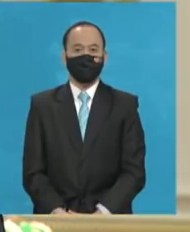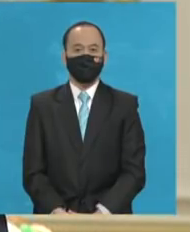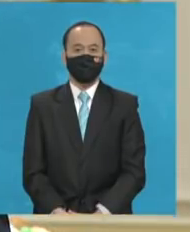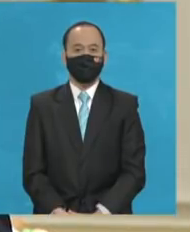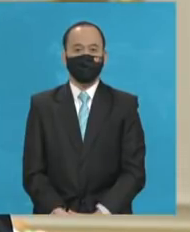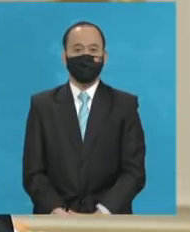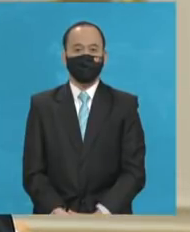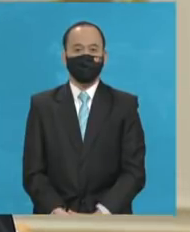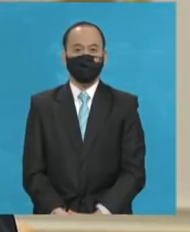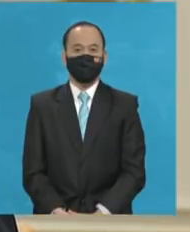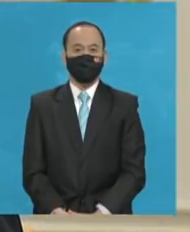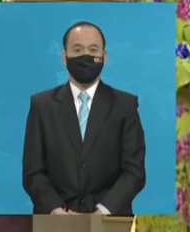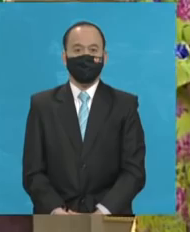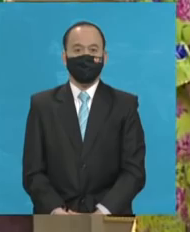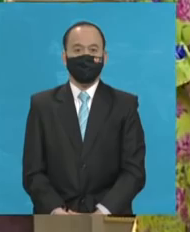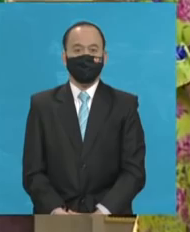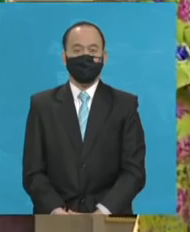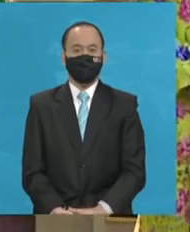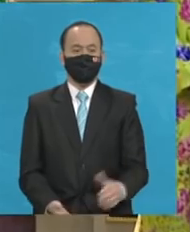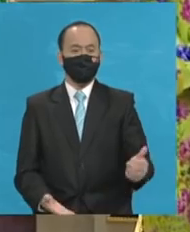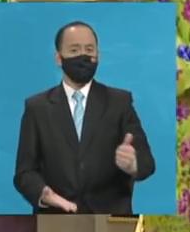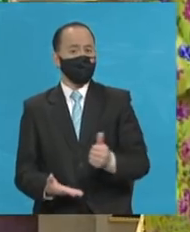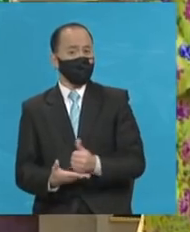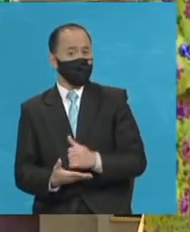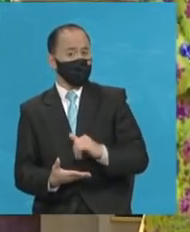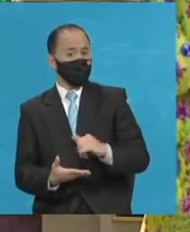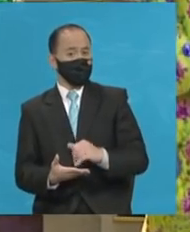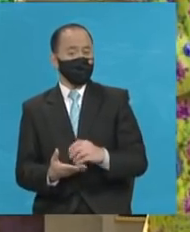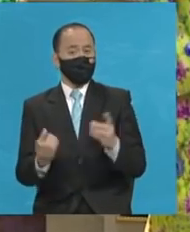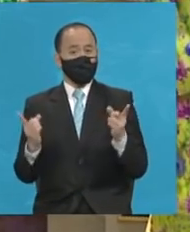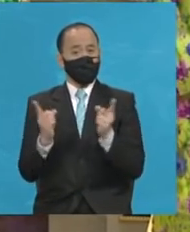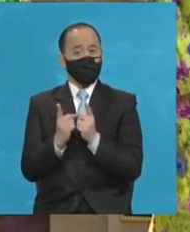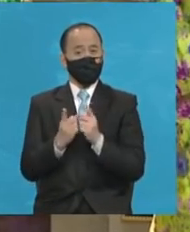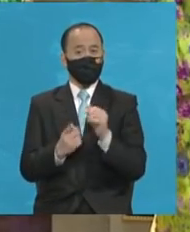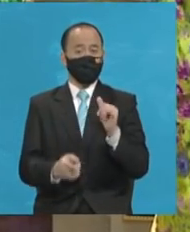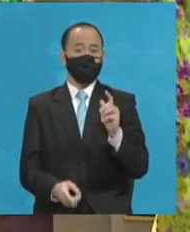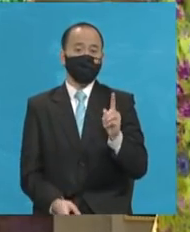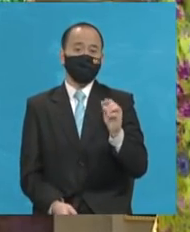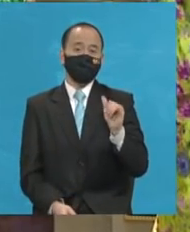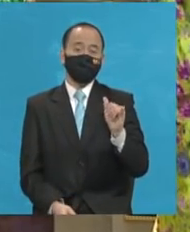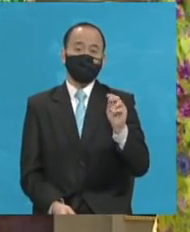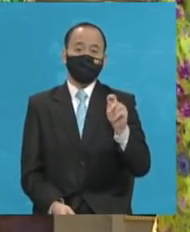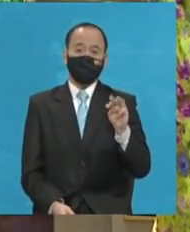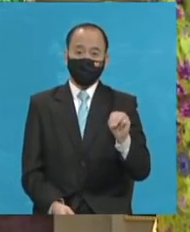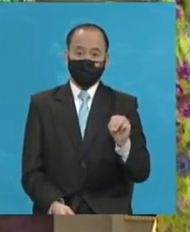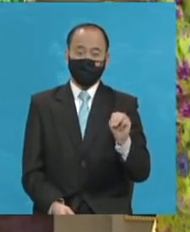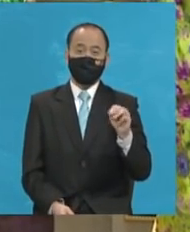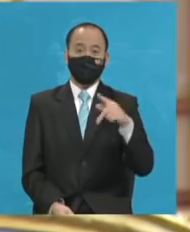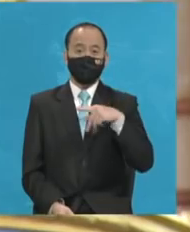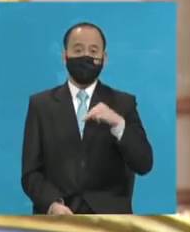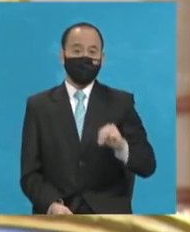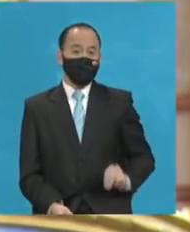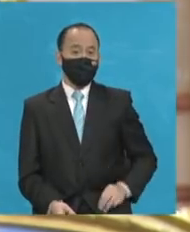kmungkinan informasi ini ia berangkat sama ke majelis menghadap ialah Duri yang teramat Mulia Paduka Sri